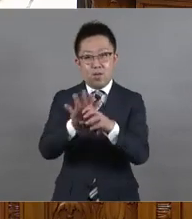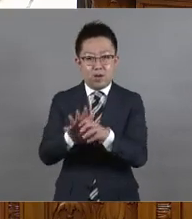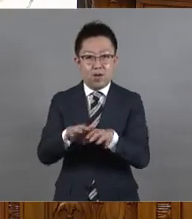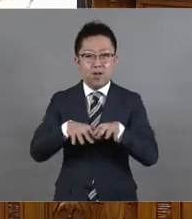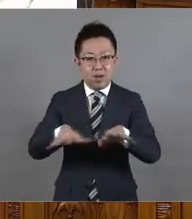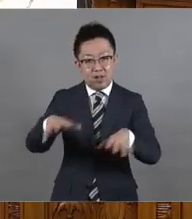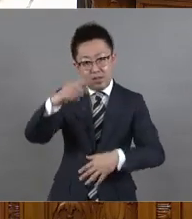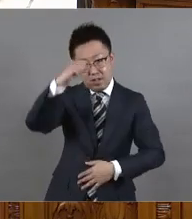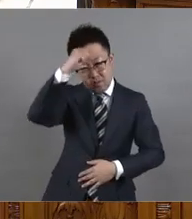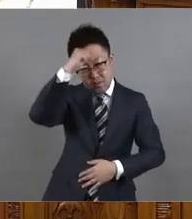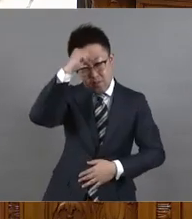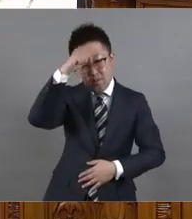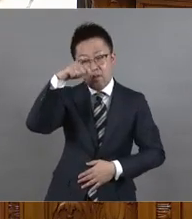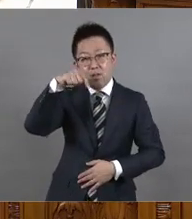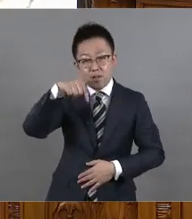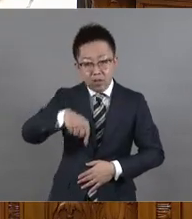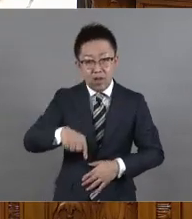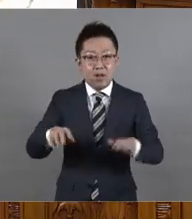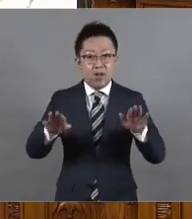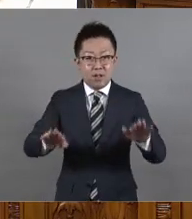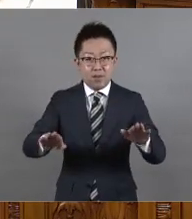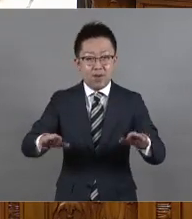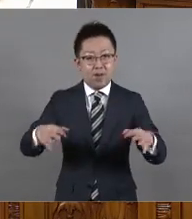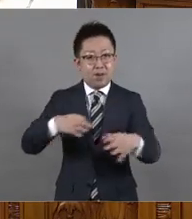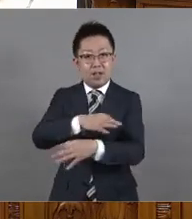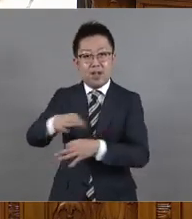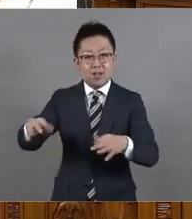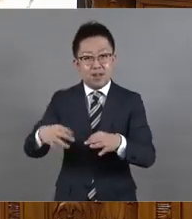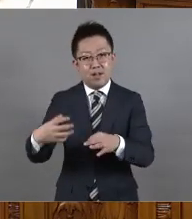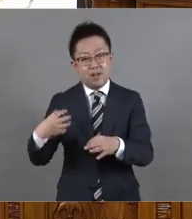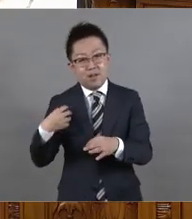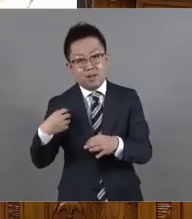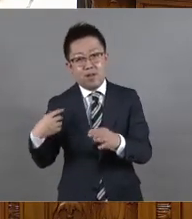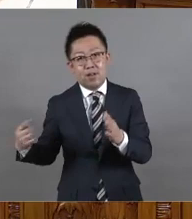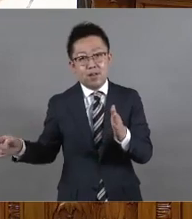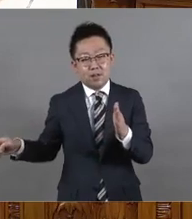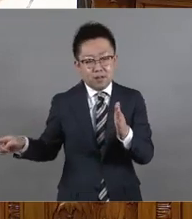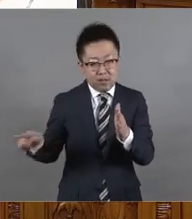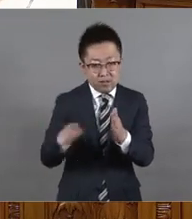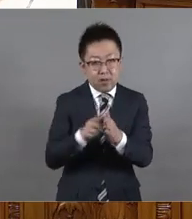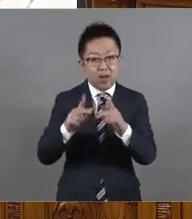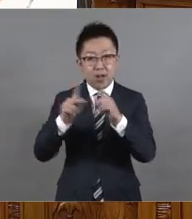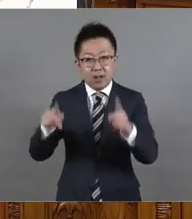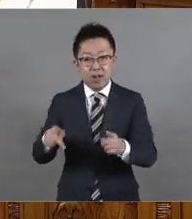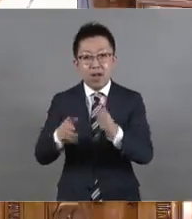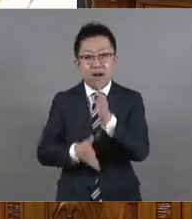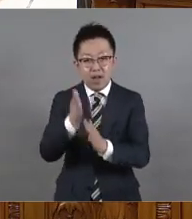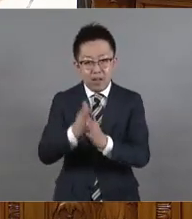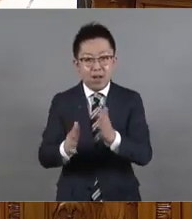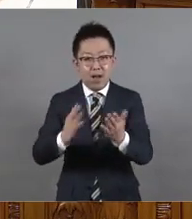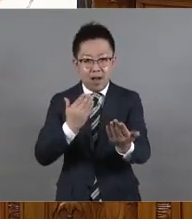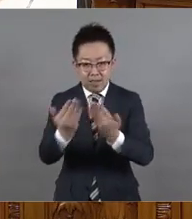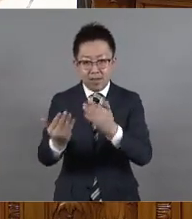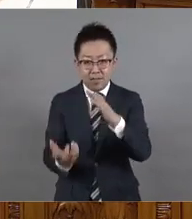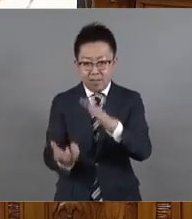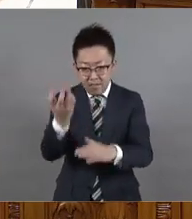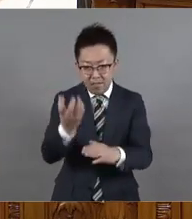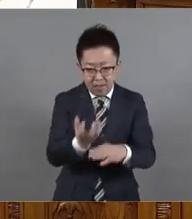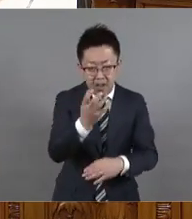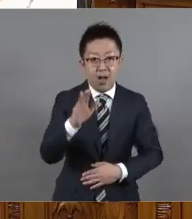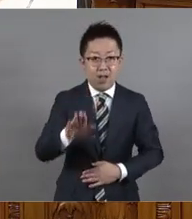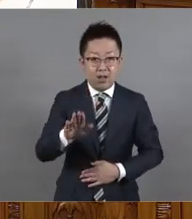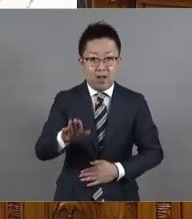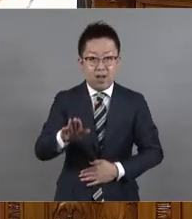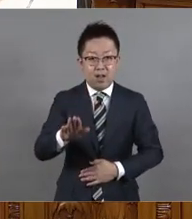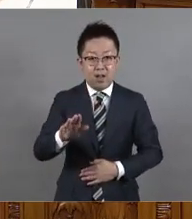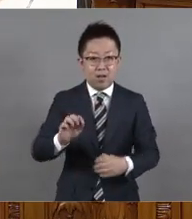は我が国が抱えてきた我が国経済が抱えてきた長年の課題を改めて浮き彫りにしました感染